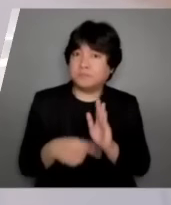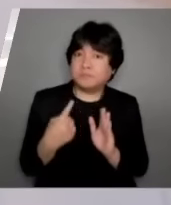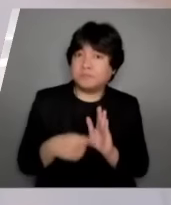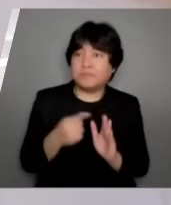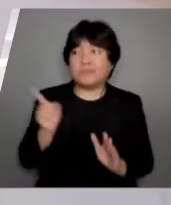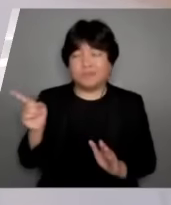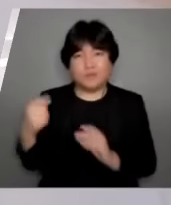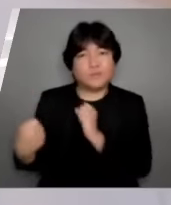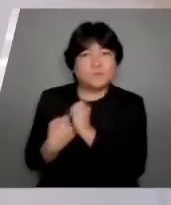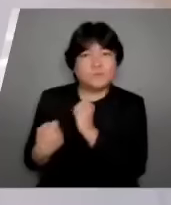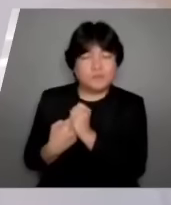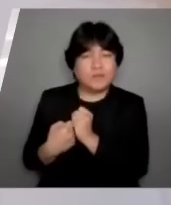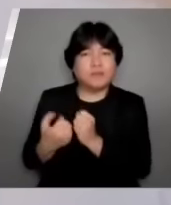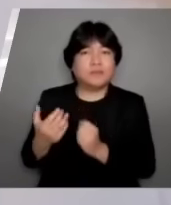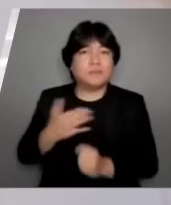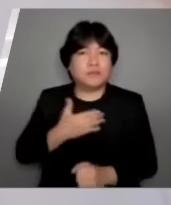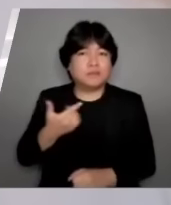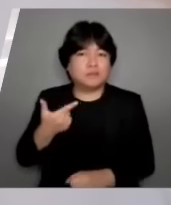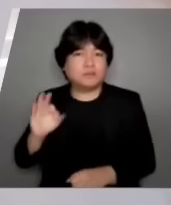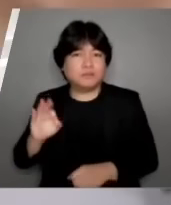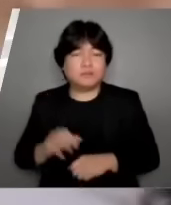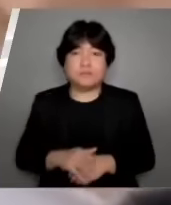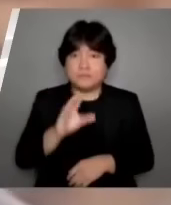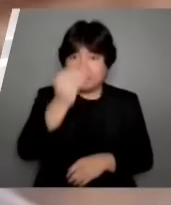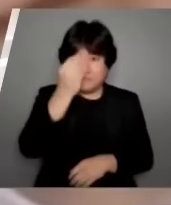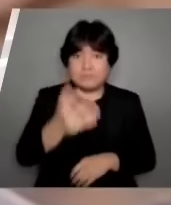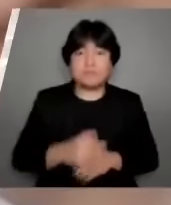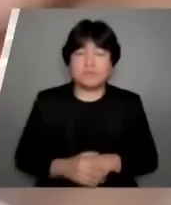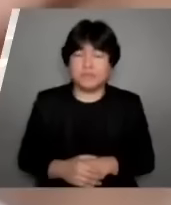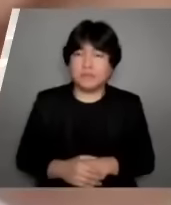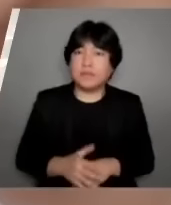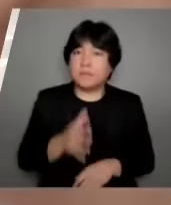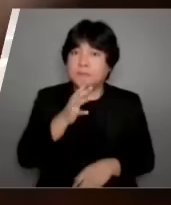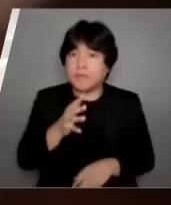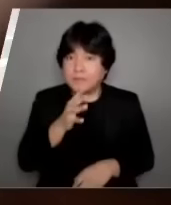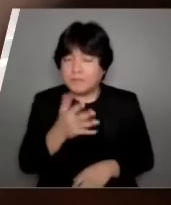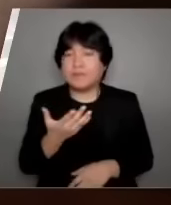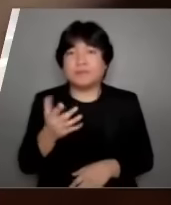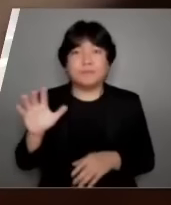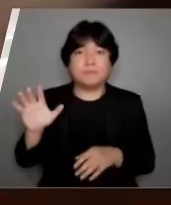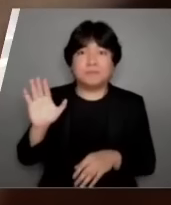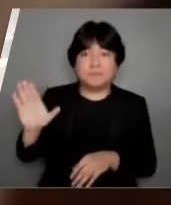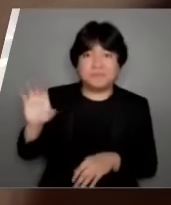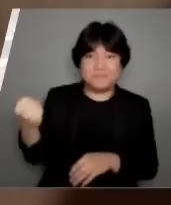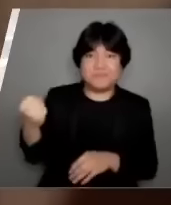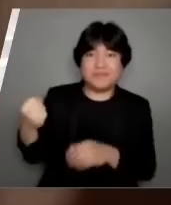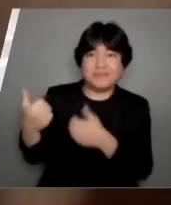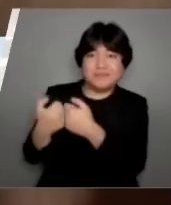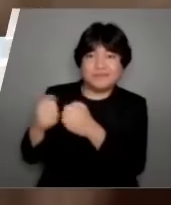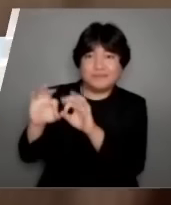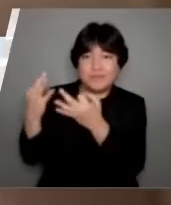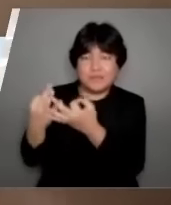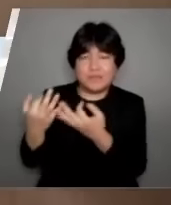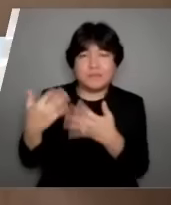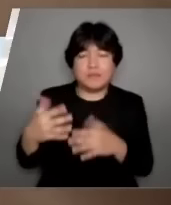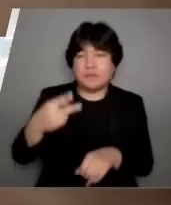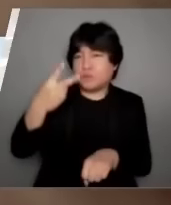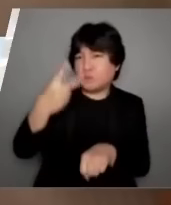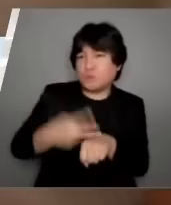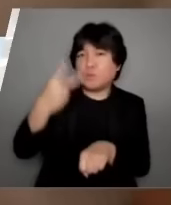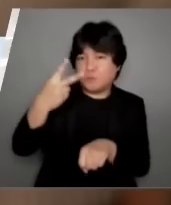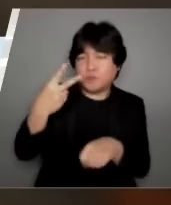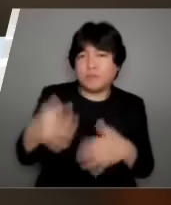po yung mama ko and yung family ni Chloe twice po. The last resort, my family made a group chat, yeah. Nakasama everybody